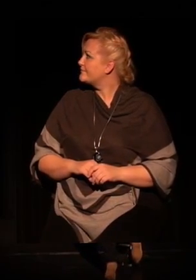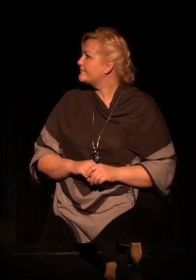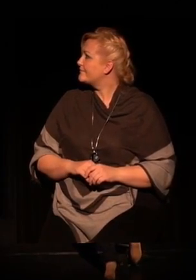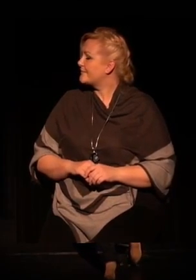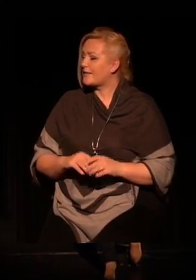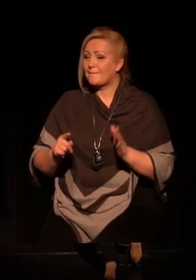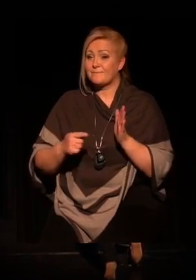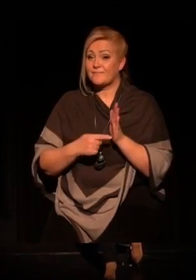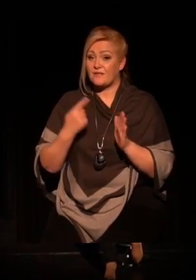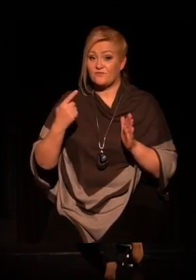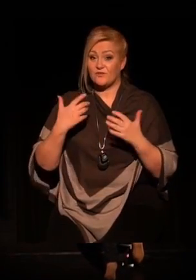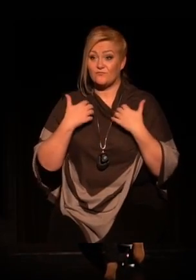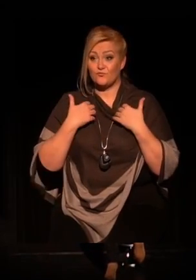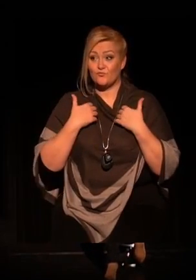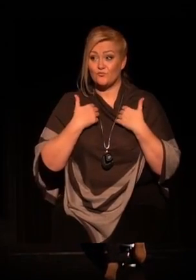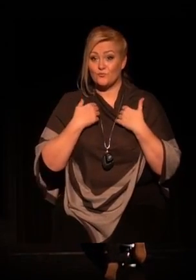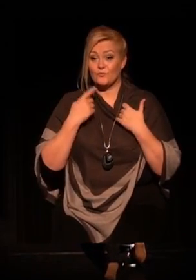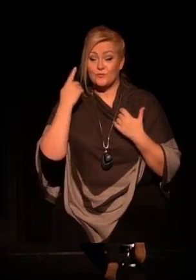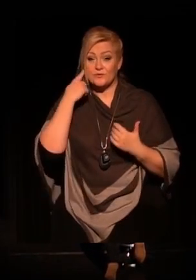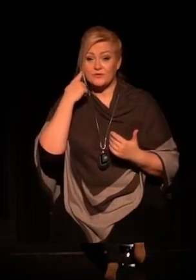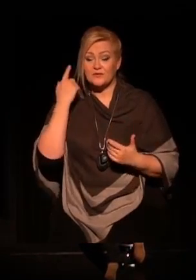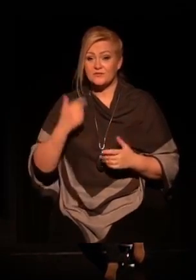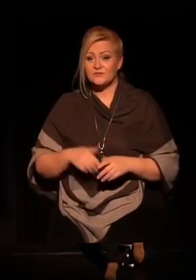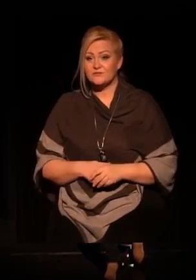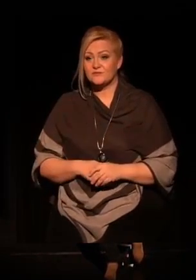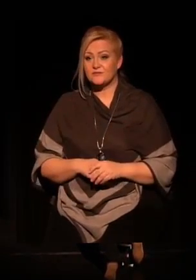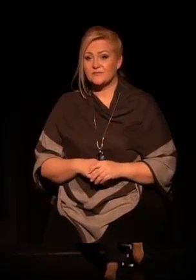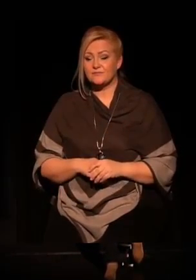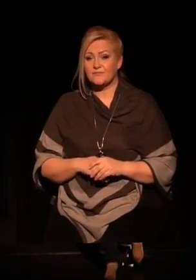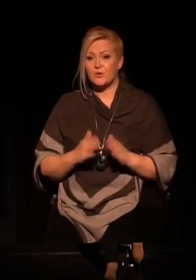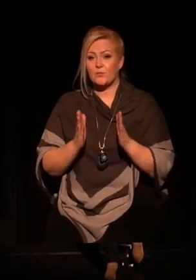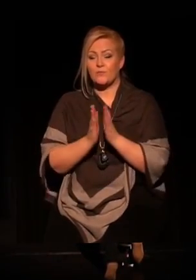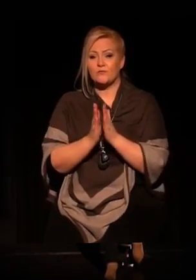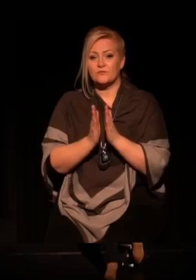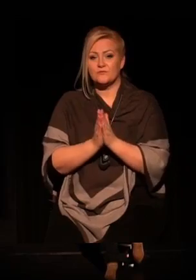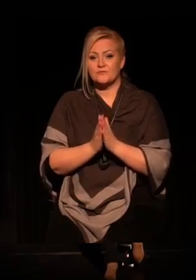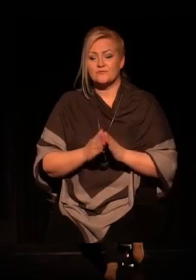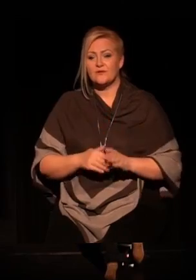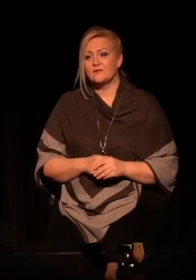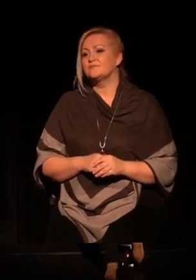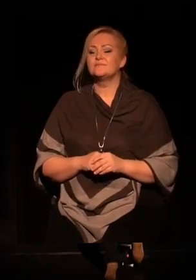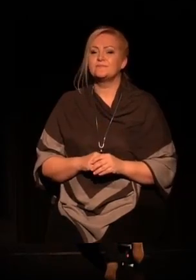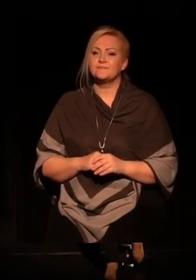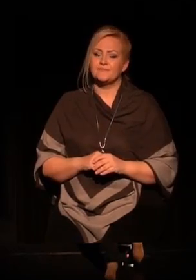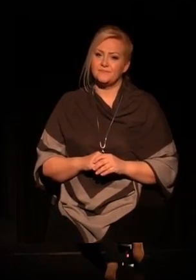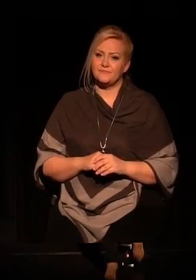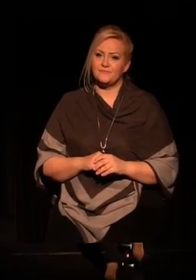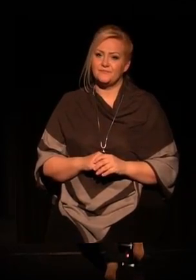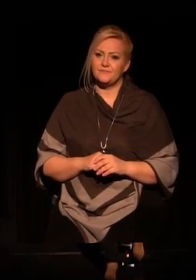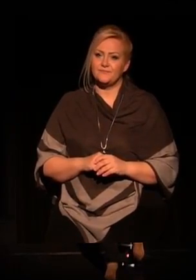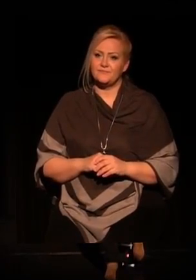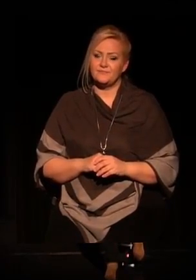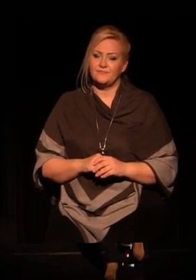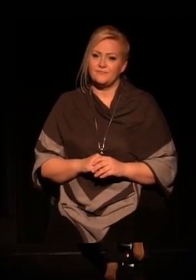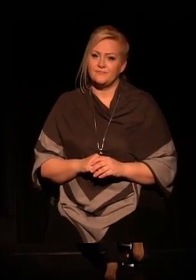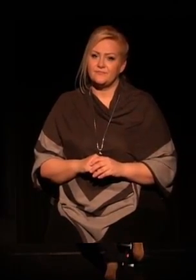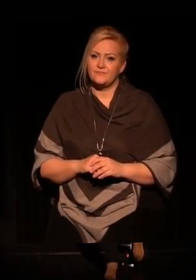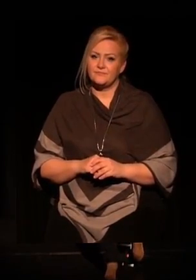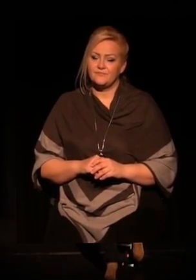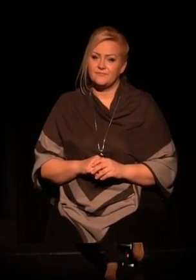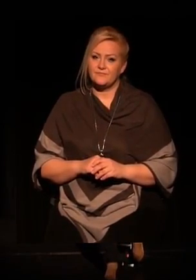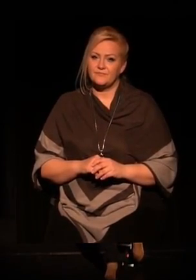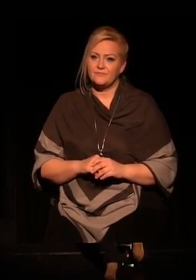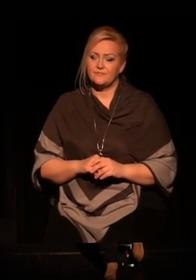i pewnie też ostatni. Jest to modlitwa, którą gdzieś w górach bardzo często